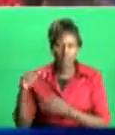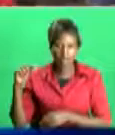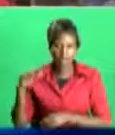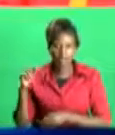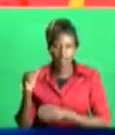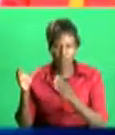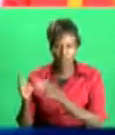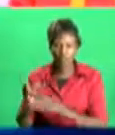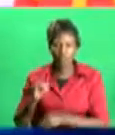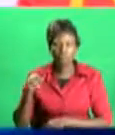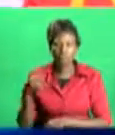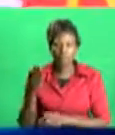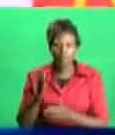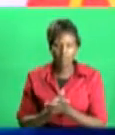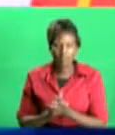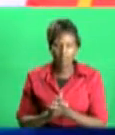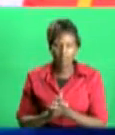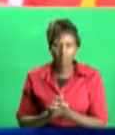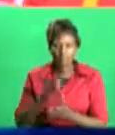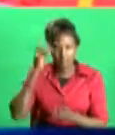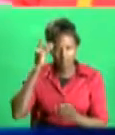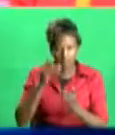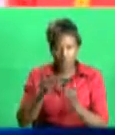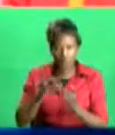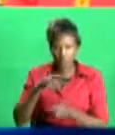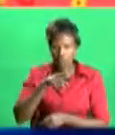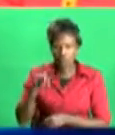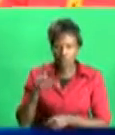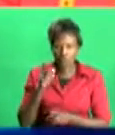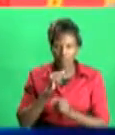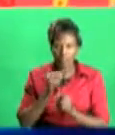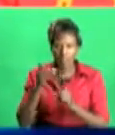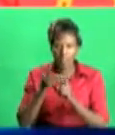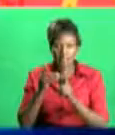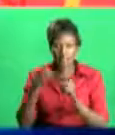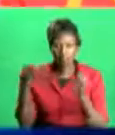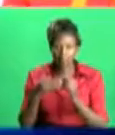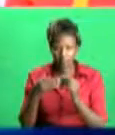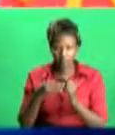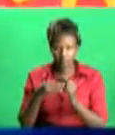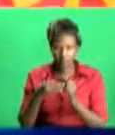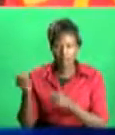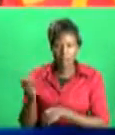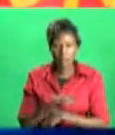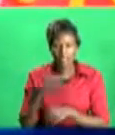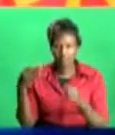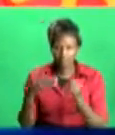cha Jubilee. Mjana mweambua amjaamua. Na tarehe 8 mwezi wa